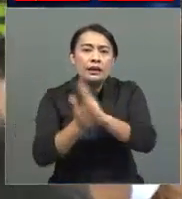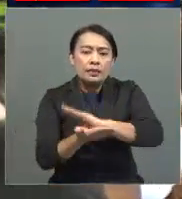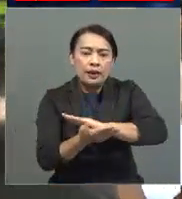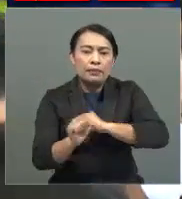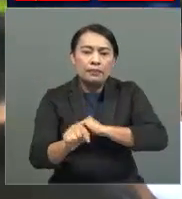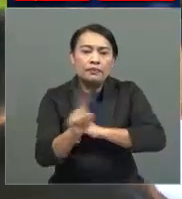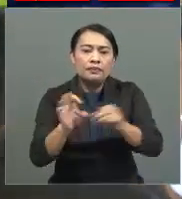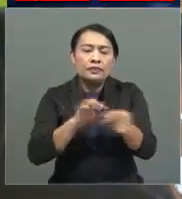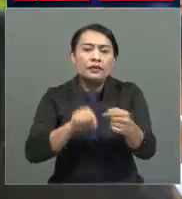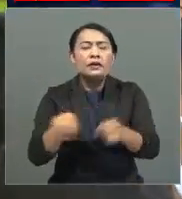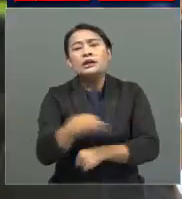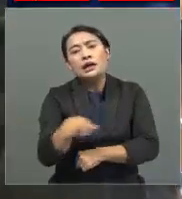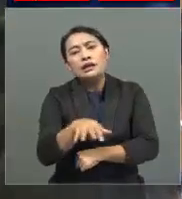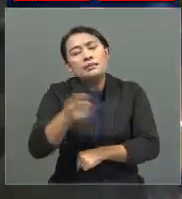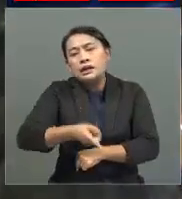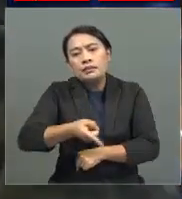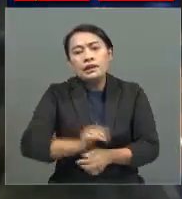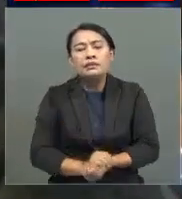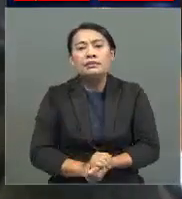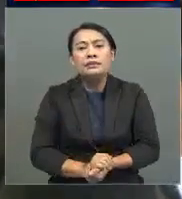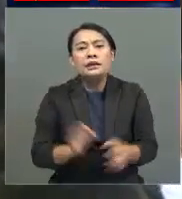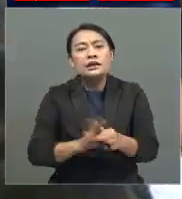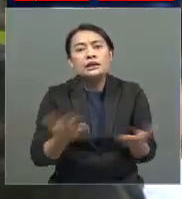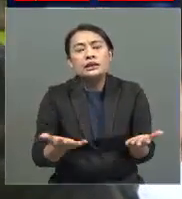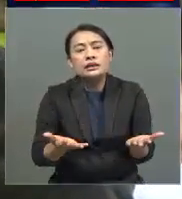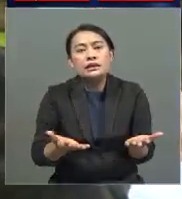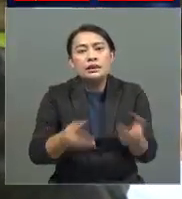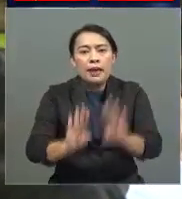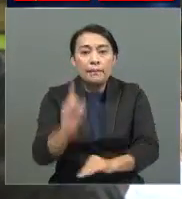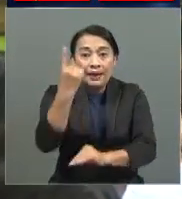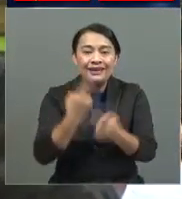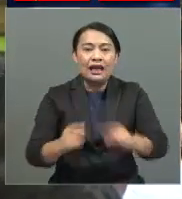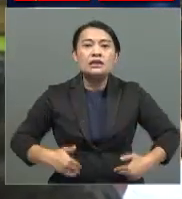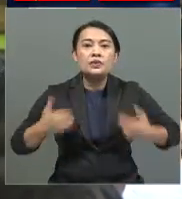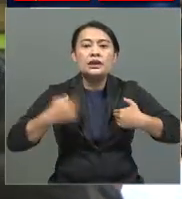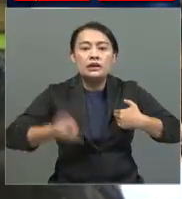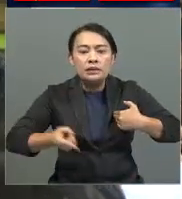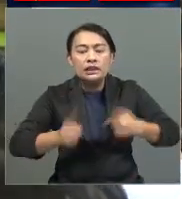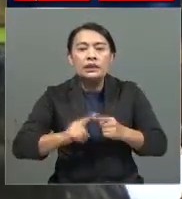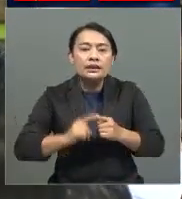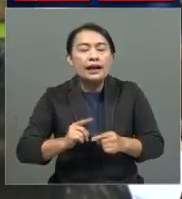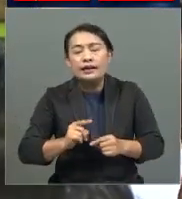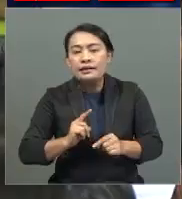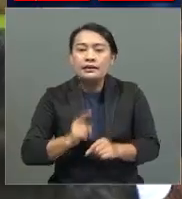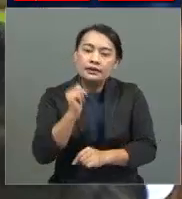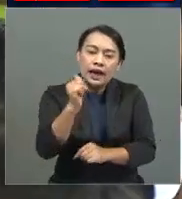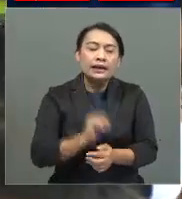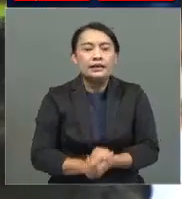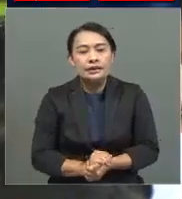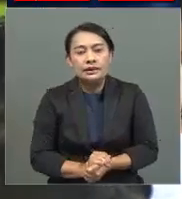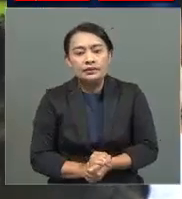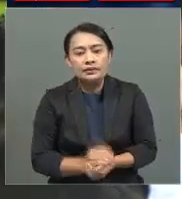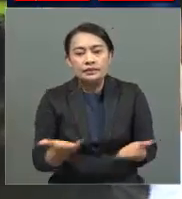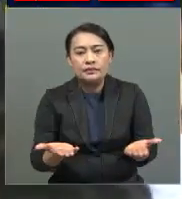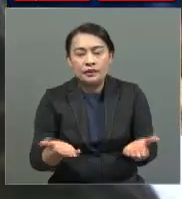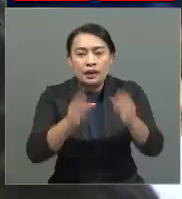ความปกติแบบใหม่เอาง่ายๆถ้าแปลตรงตัวนะปกติคือเนี่ยอยู่กันแบบนี้คือปกติแต่เขาแบ